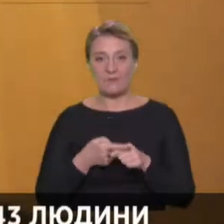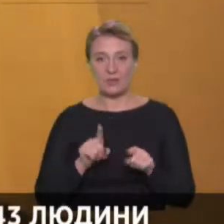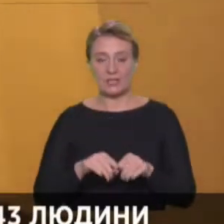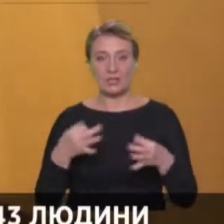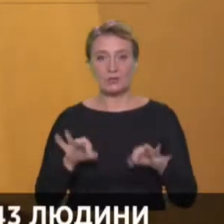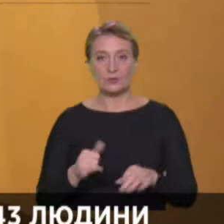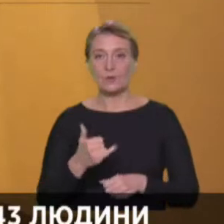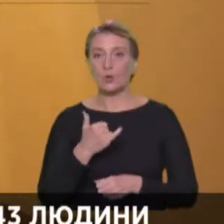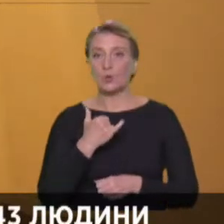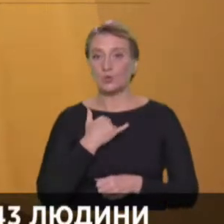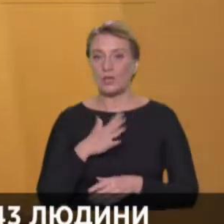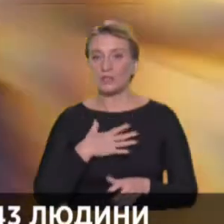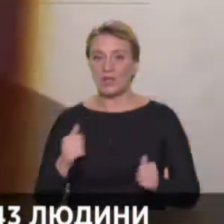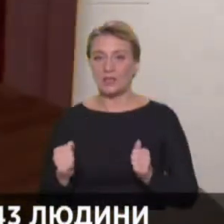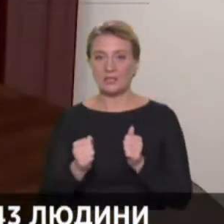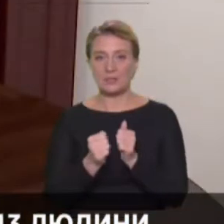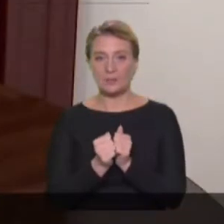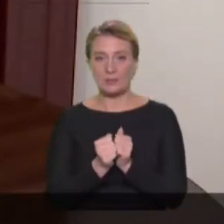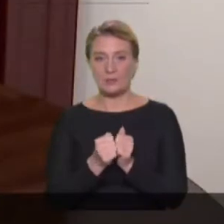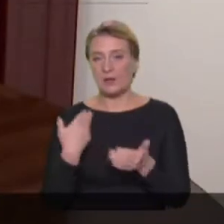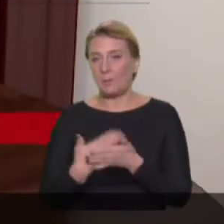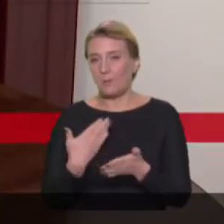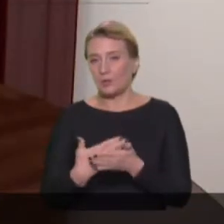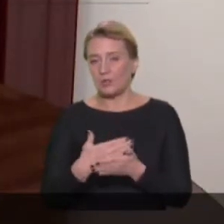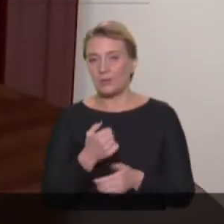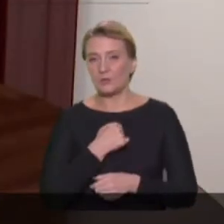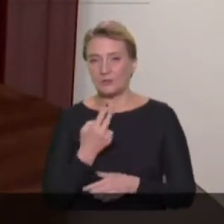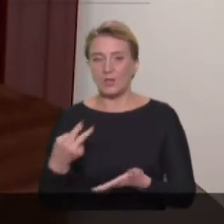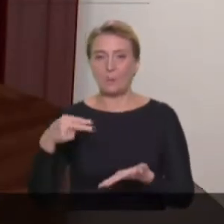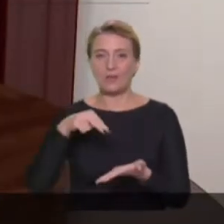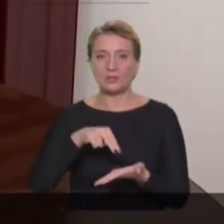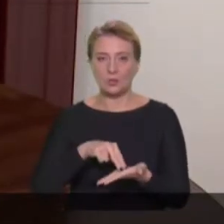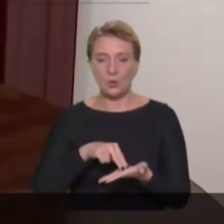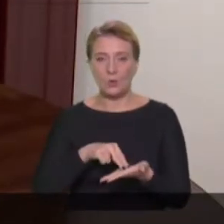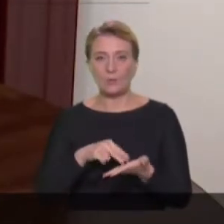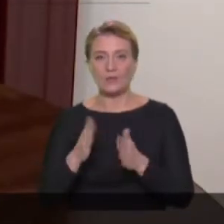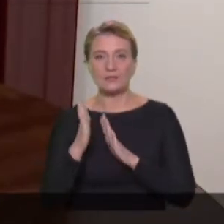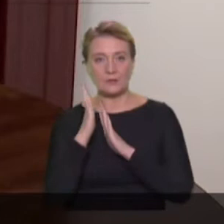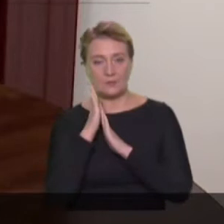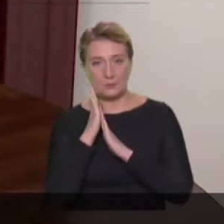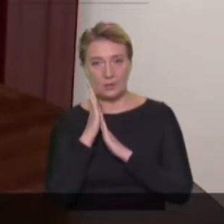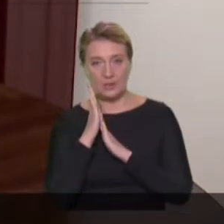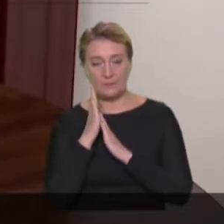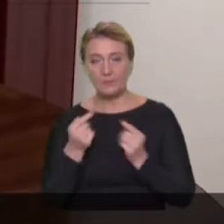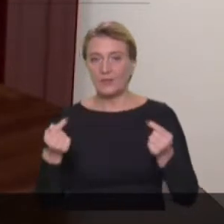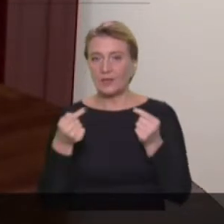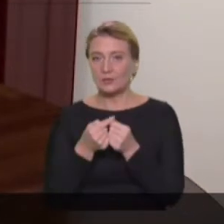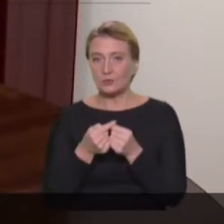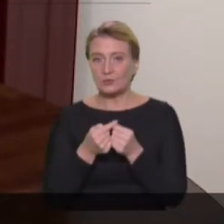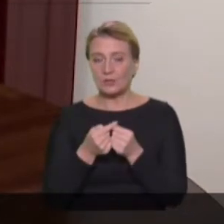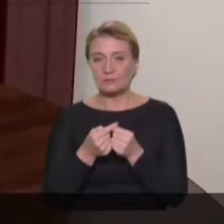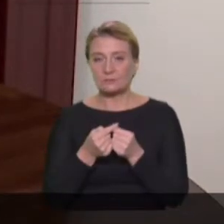нас дисципліна подібна до військової. Є підйом, відбій, чітко визначений за